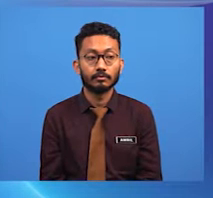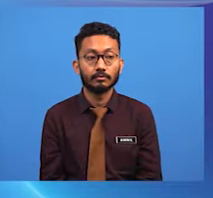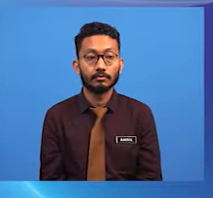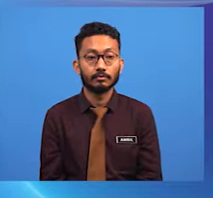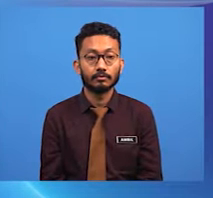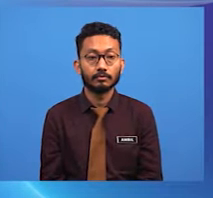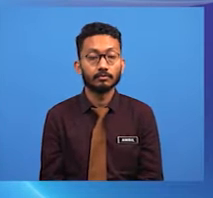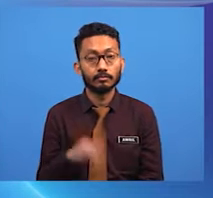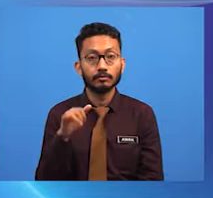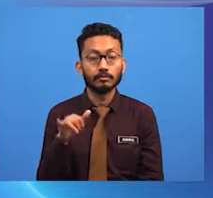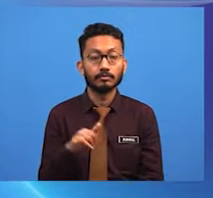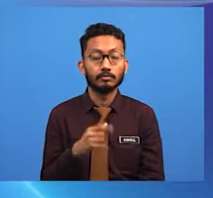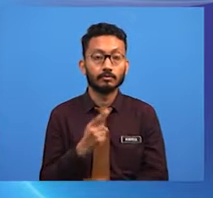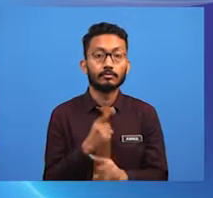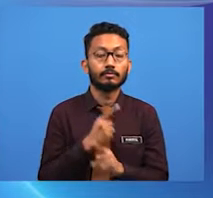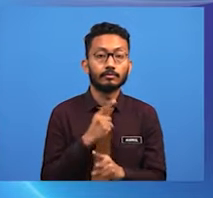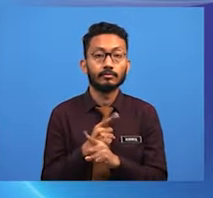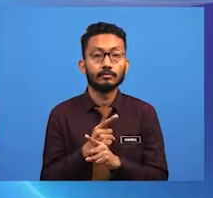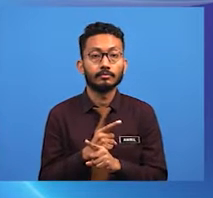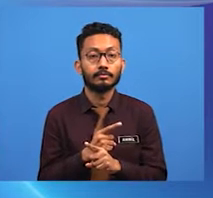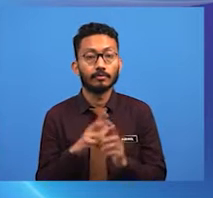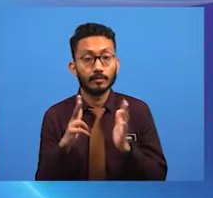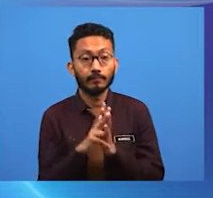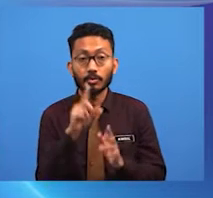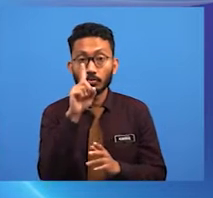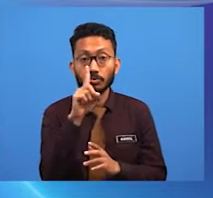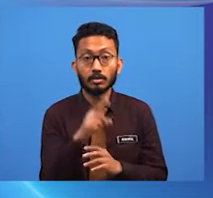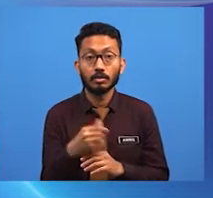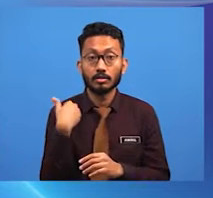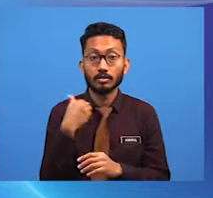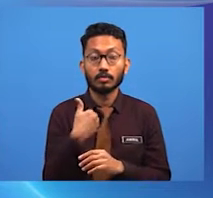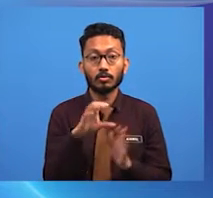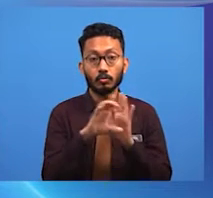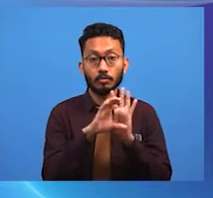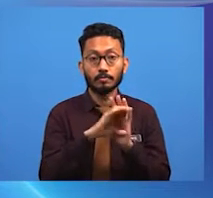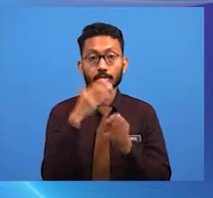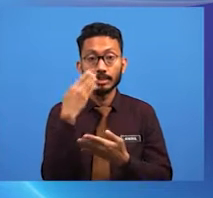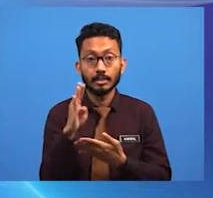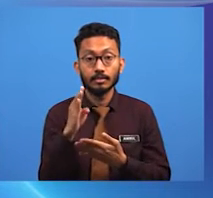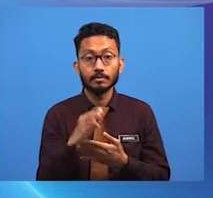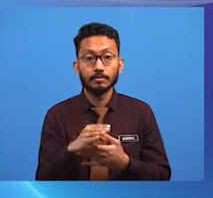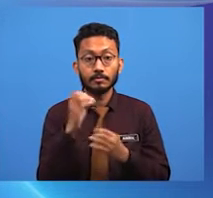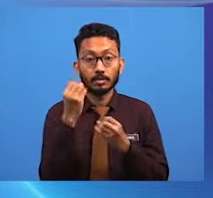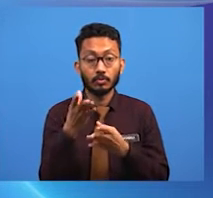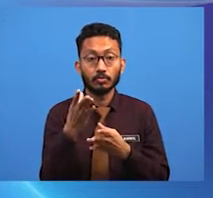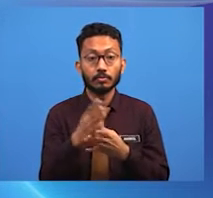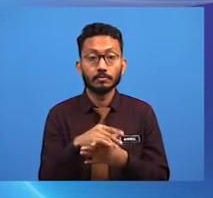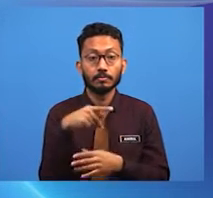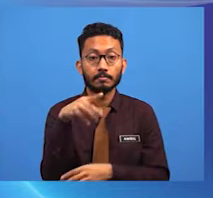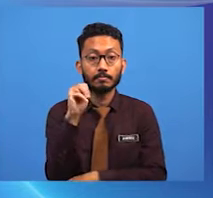Ya, betul tu. Contoh pertama adalah contoh bagi pengisytiharan